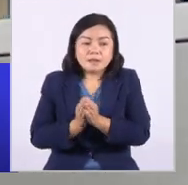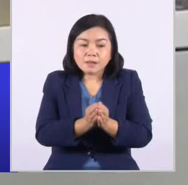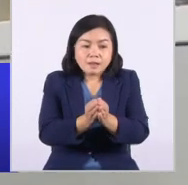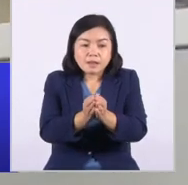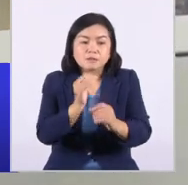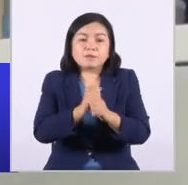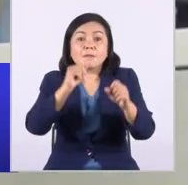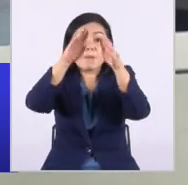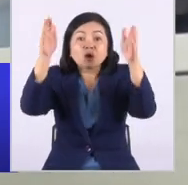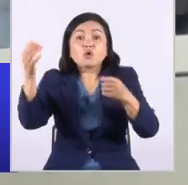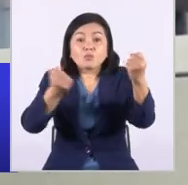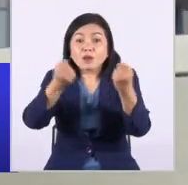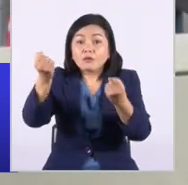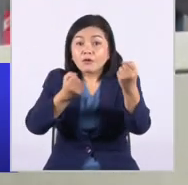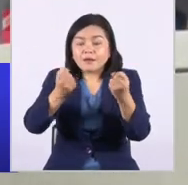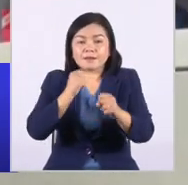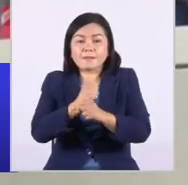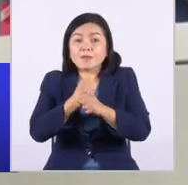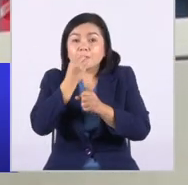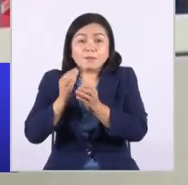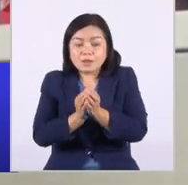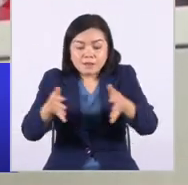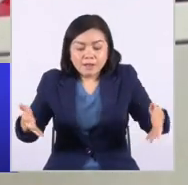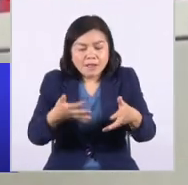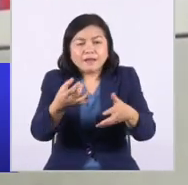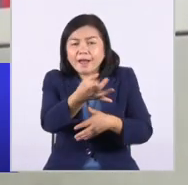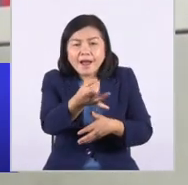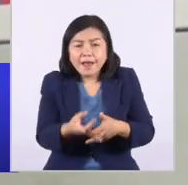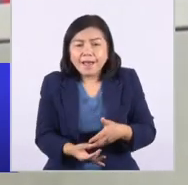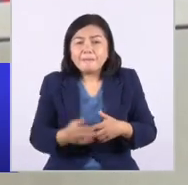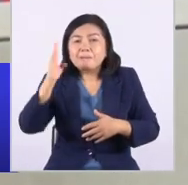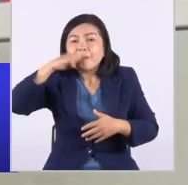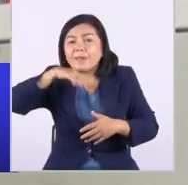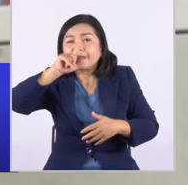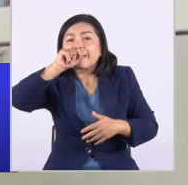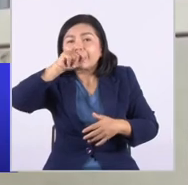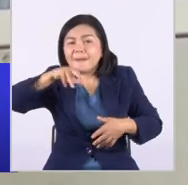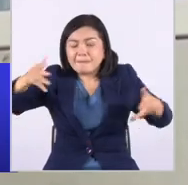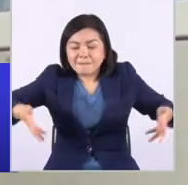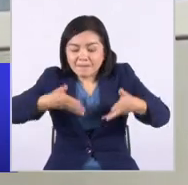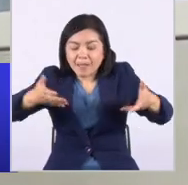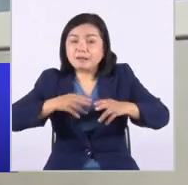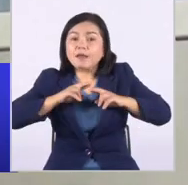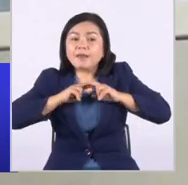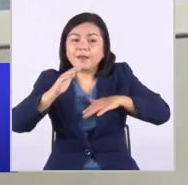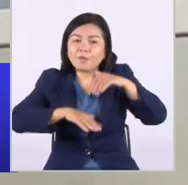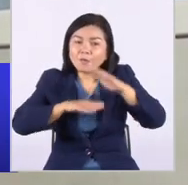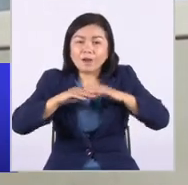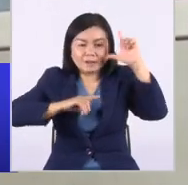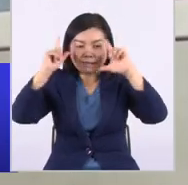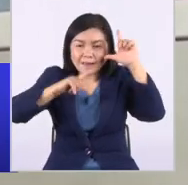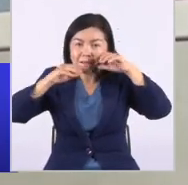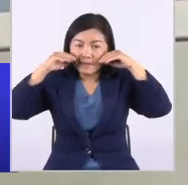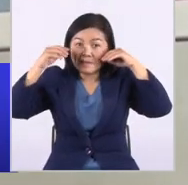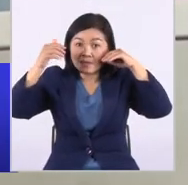ถอะเนี่ยนะเมนูอะไรรู้ไหมเมนูผัดกะเพราไก่เนี่ยผัดเองอารมณ์ดีมากเลย พิเ